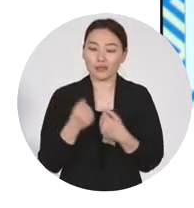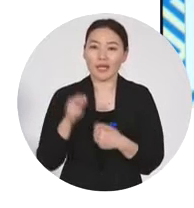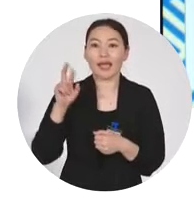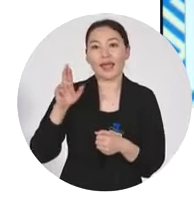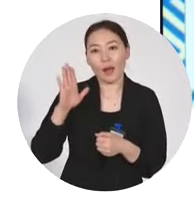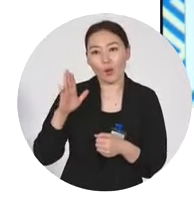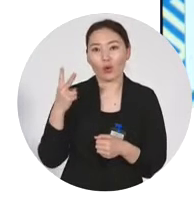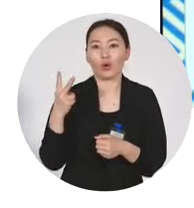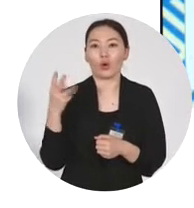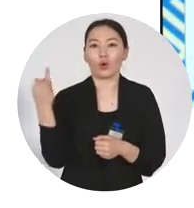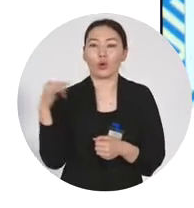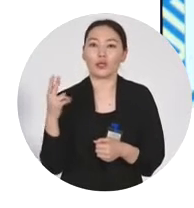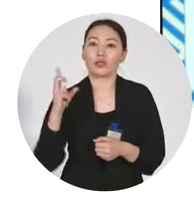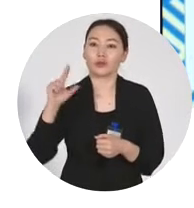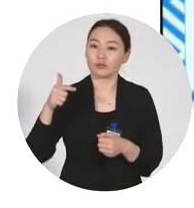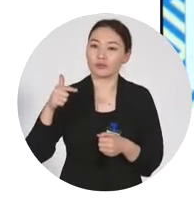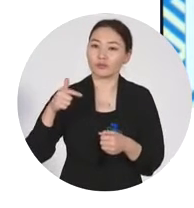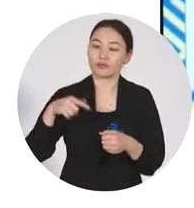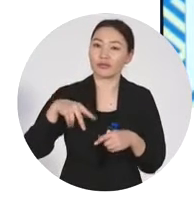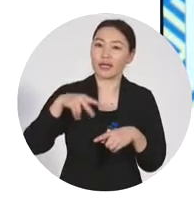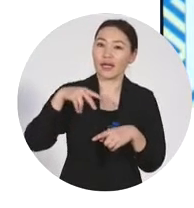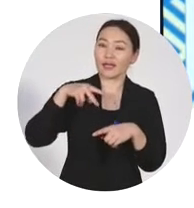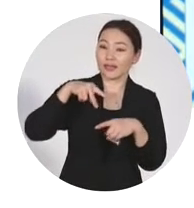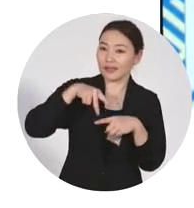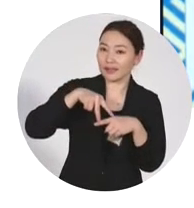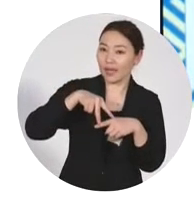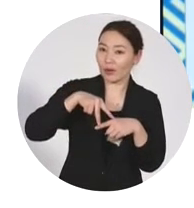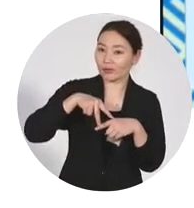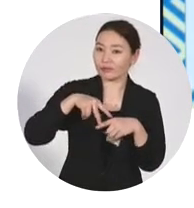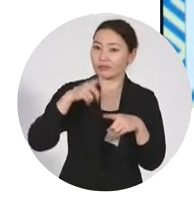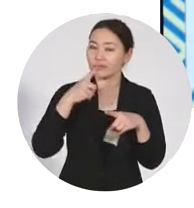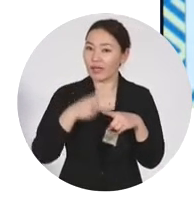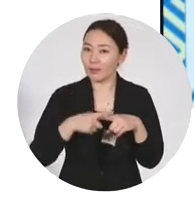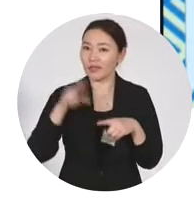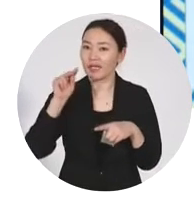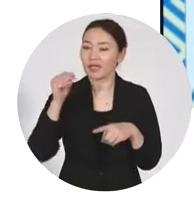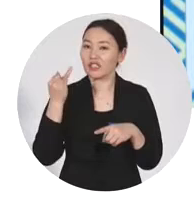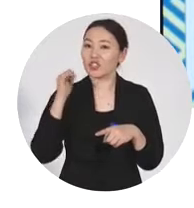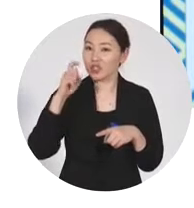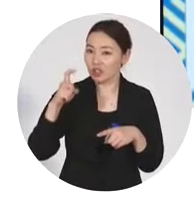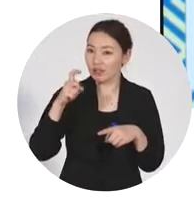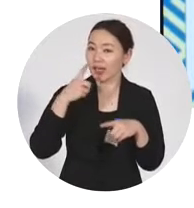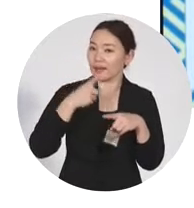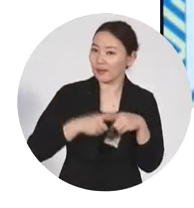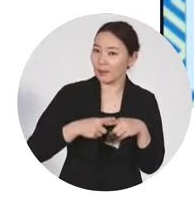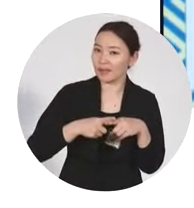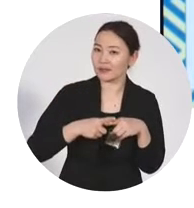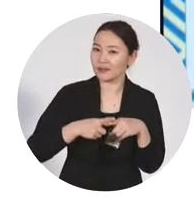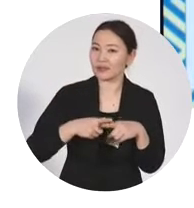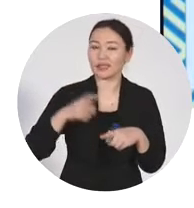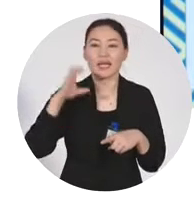үг за хэвийн дагуураар хэлбэржээд за дараа нь мөн бүр мэс үйлдэх байдлын чих дагуураар хэлбэржээд тэрний